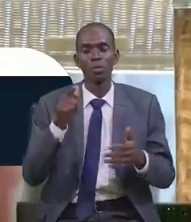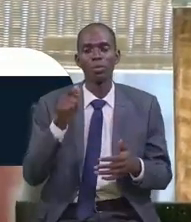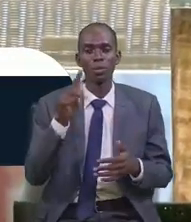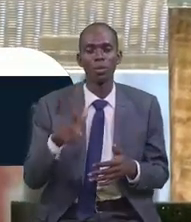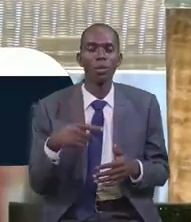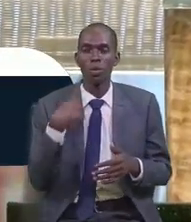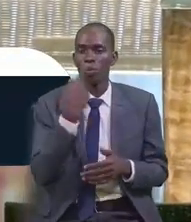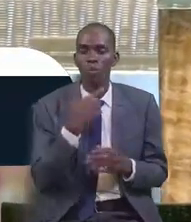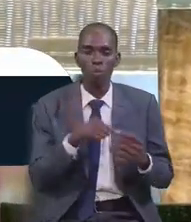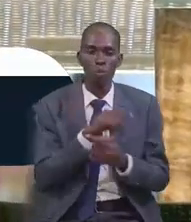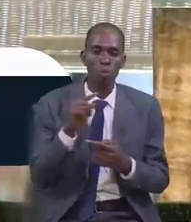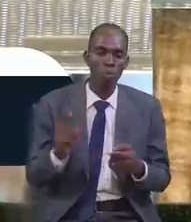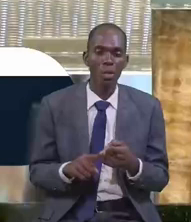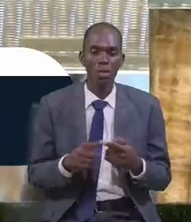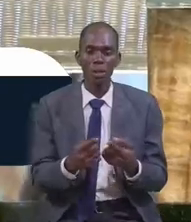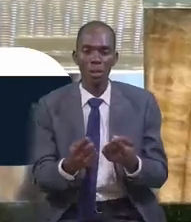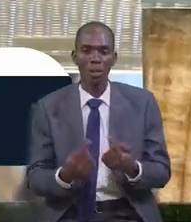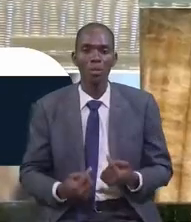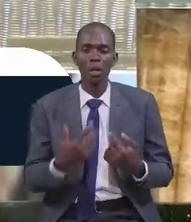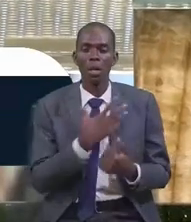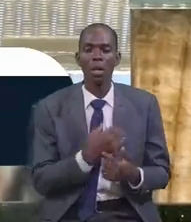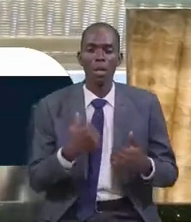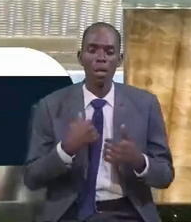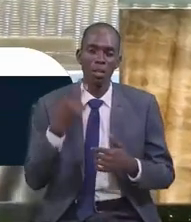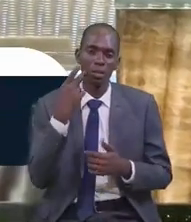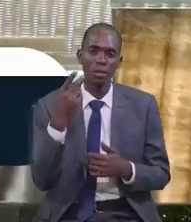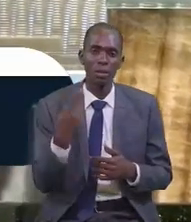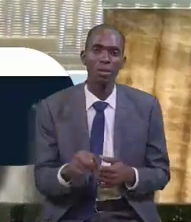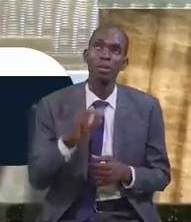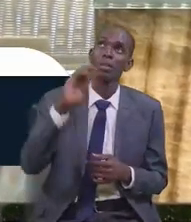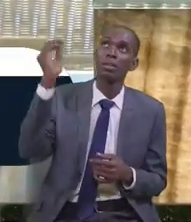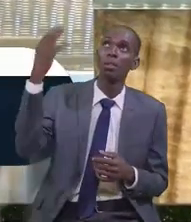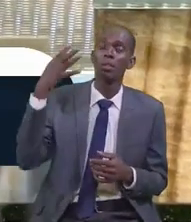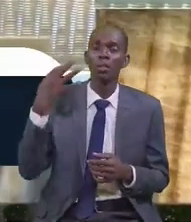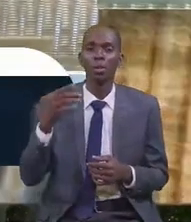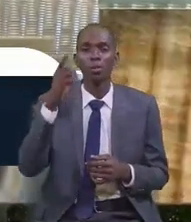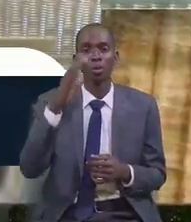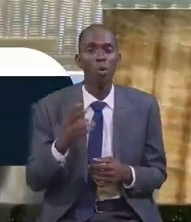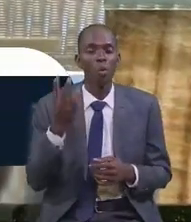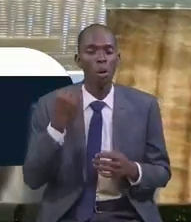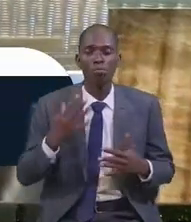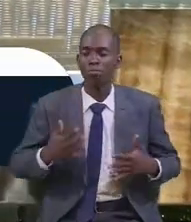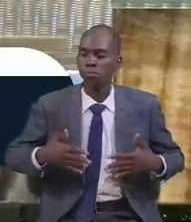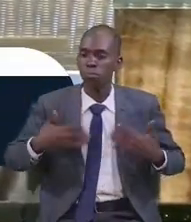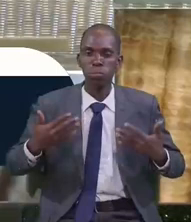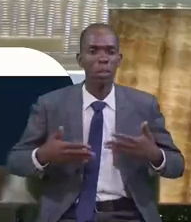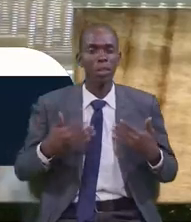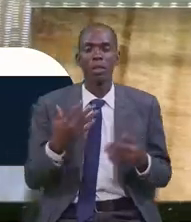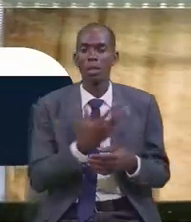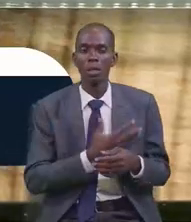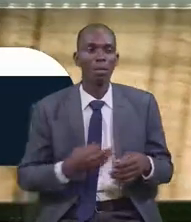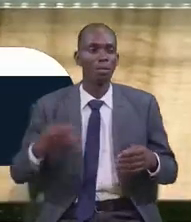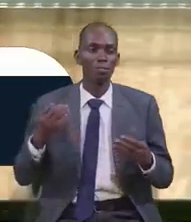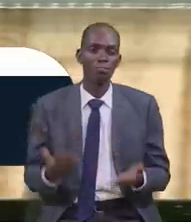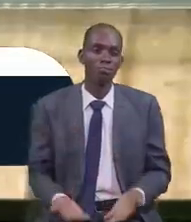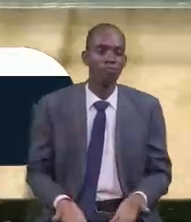23. Lorsqu'il fut arrivé et qu'il eut vu la grâce de Dieu, il s'en réjouit et il les exhorta